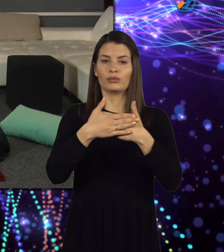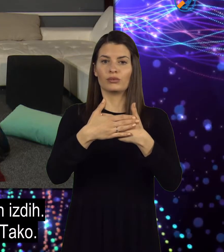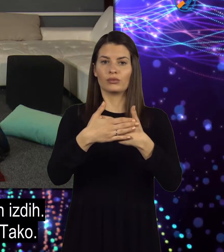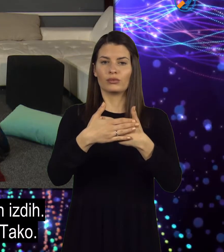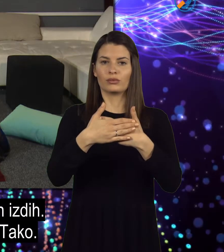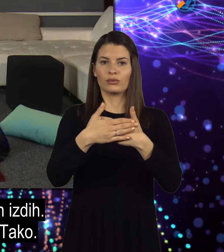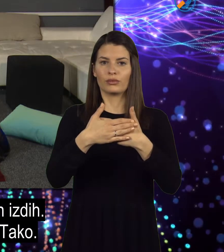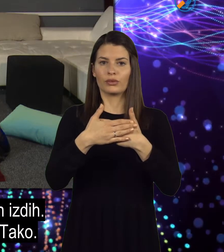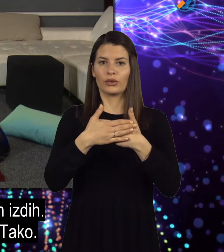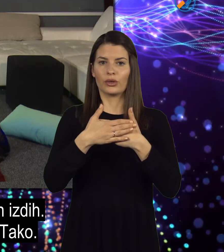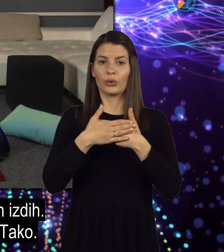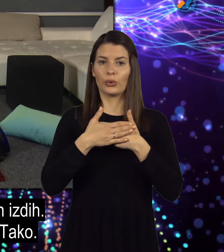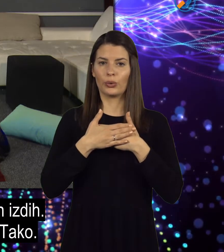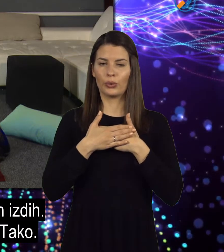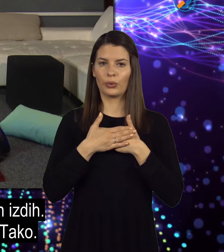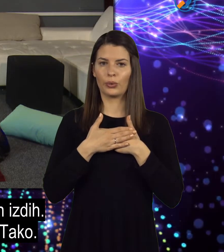vdih.